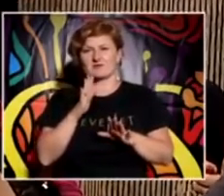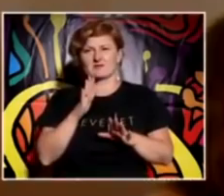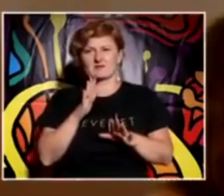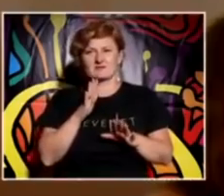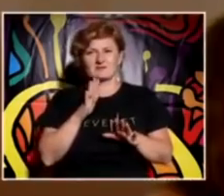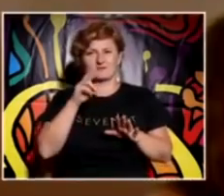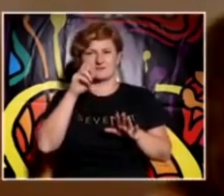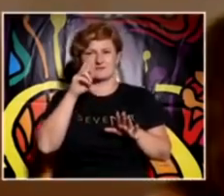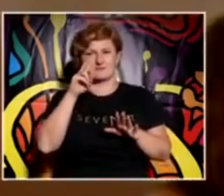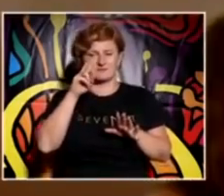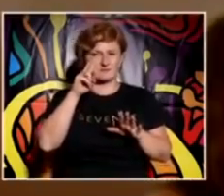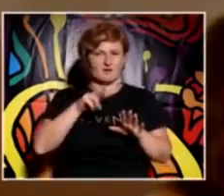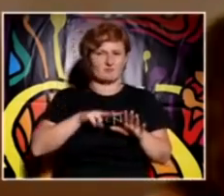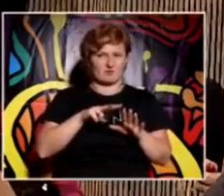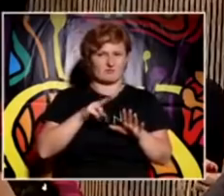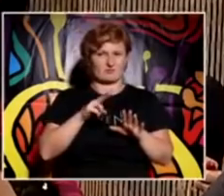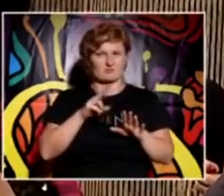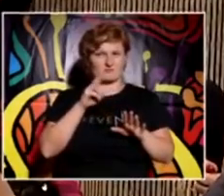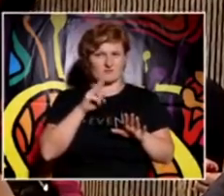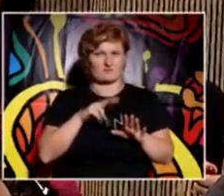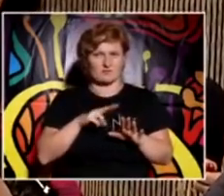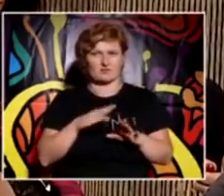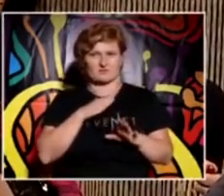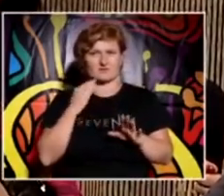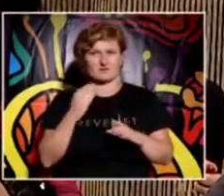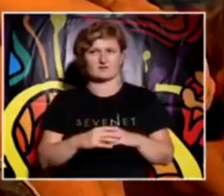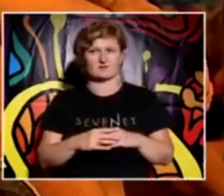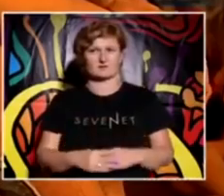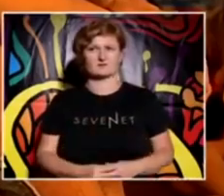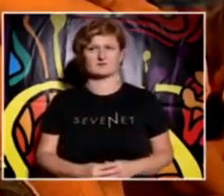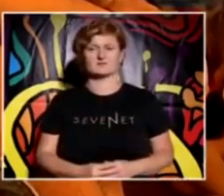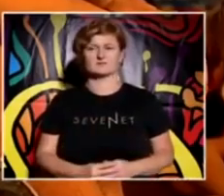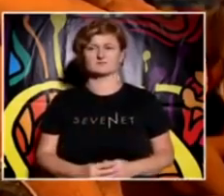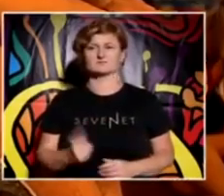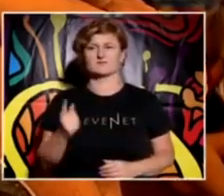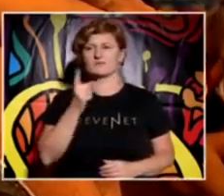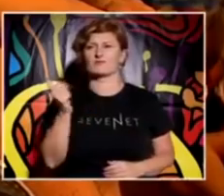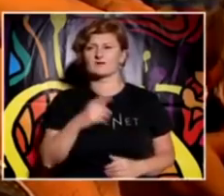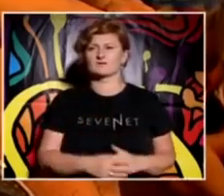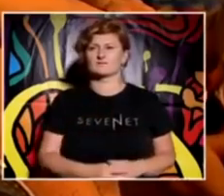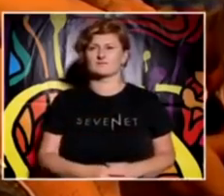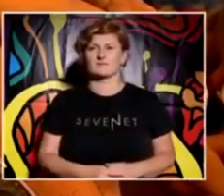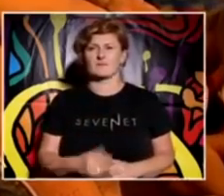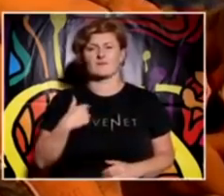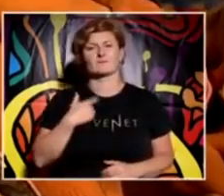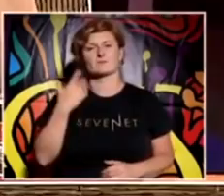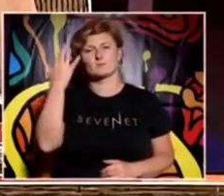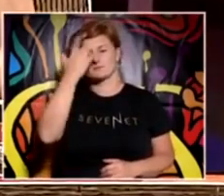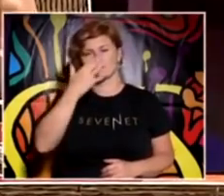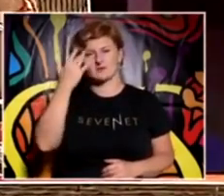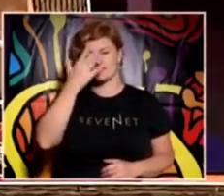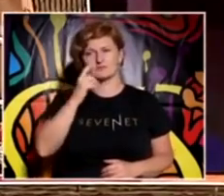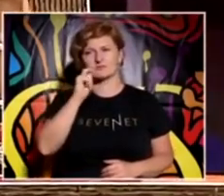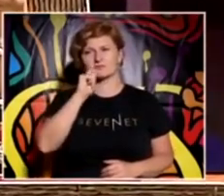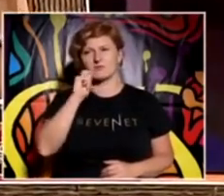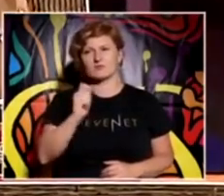i trochę slow i trochę na spontanie i zwiedzić fajnie kraj, no. A u was? Znaczy, nam marzy się taka podróż